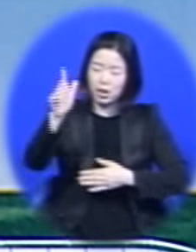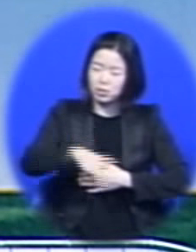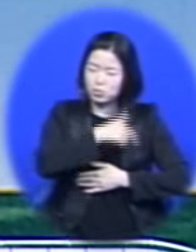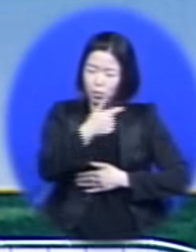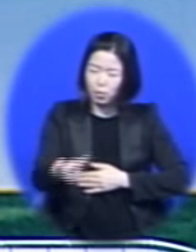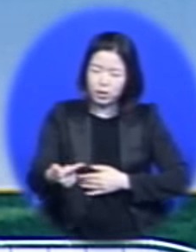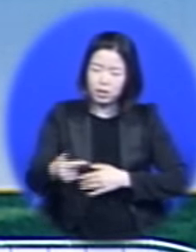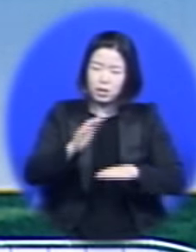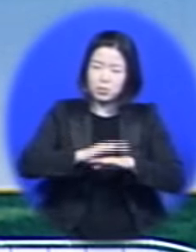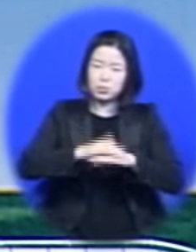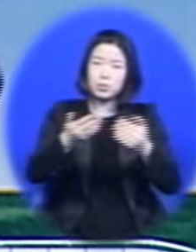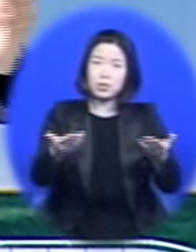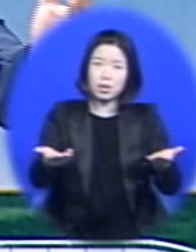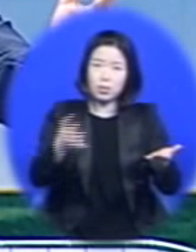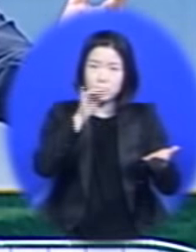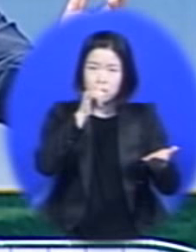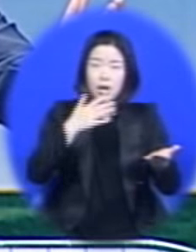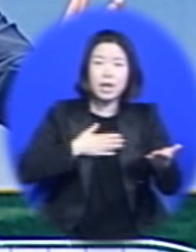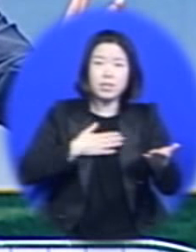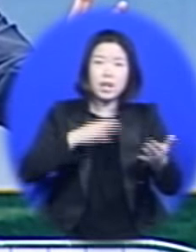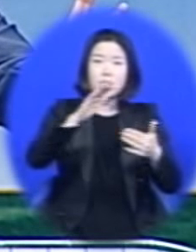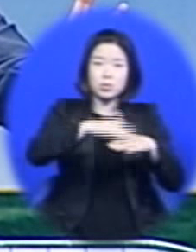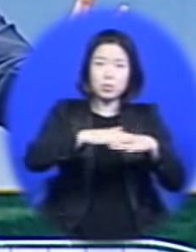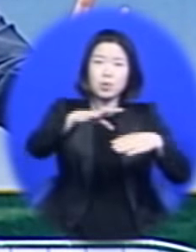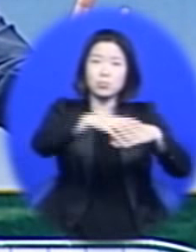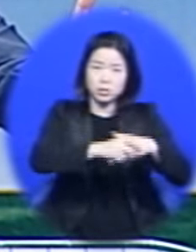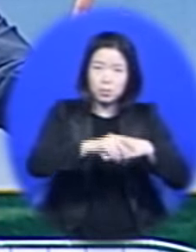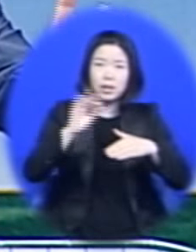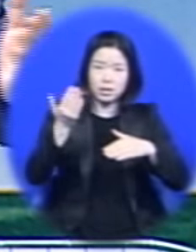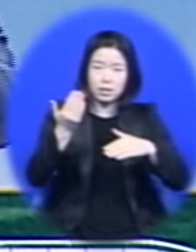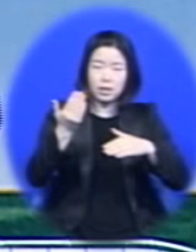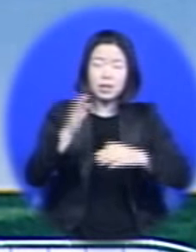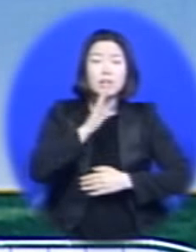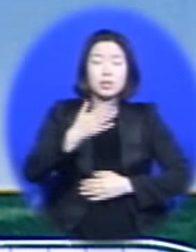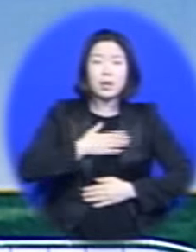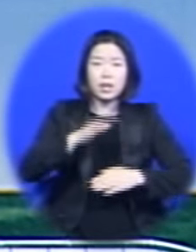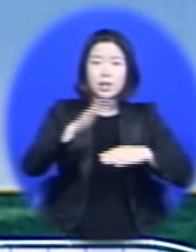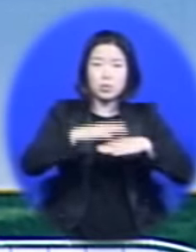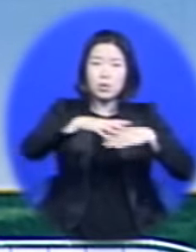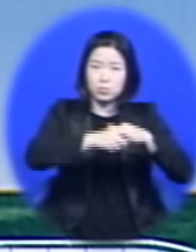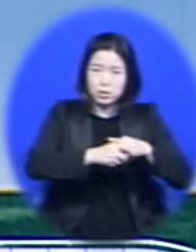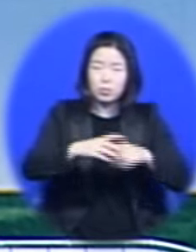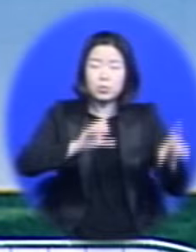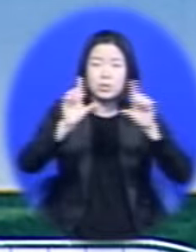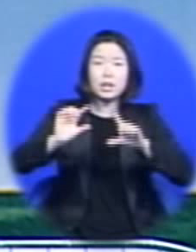내밀고 계셨다. 내 손을 붙잡아야 된다. 정말 내 손을 붙잡고 살아야